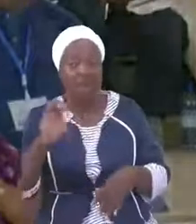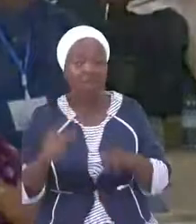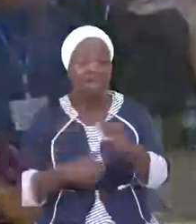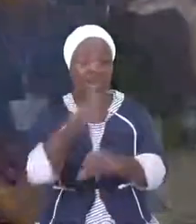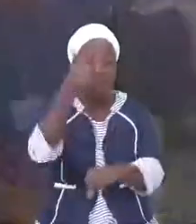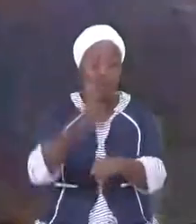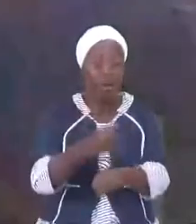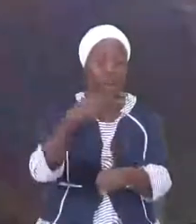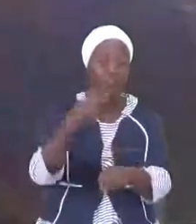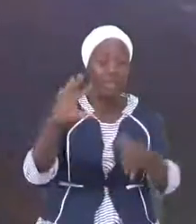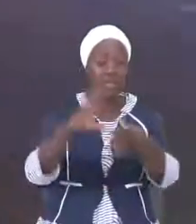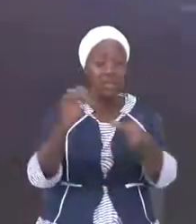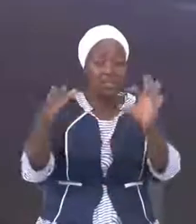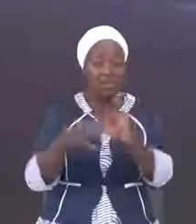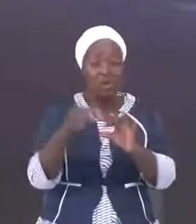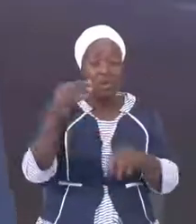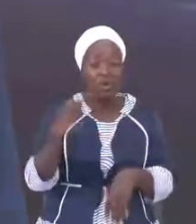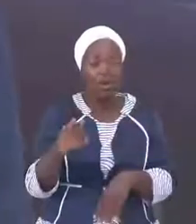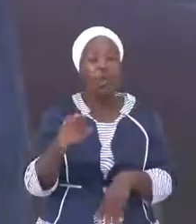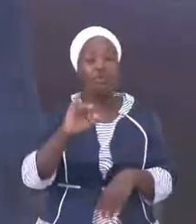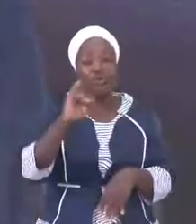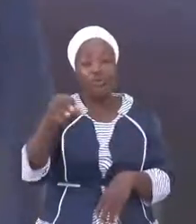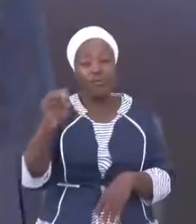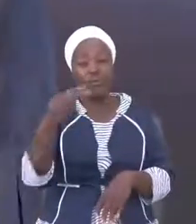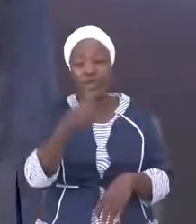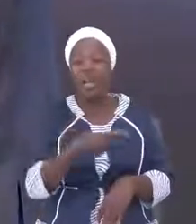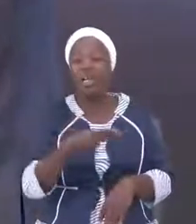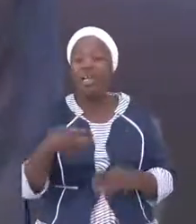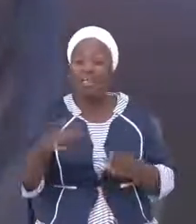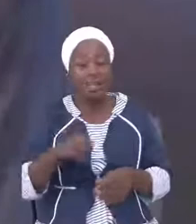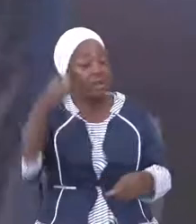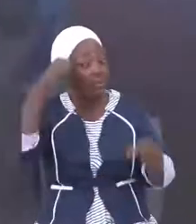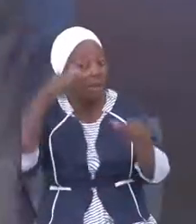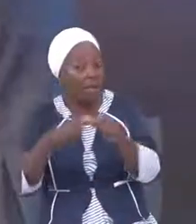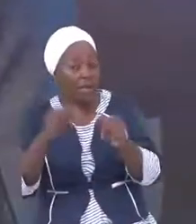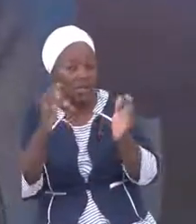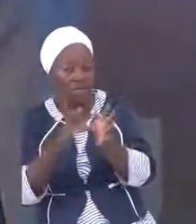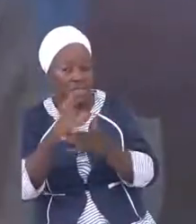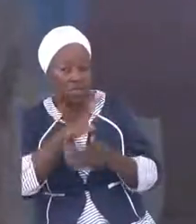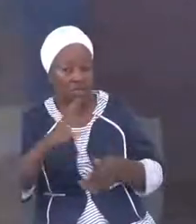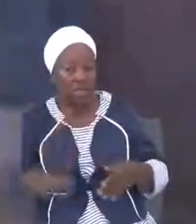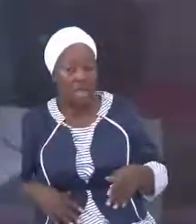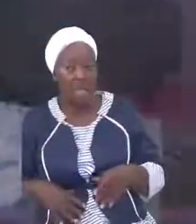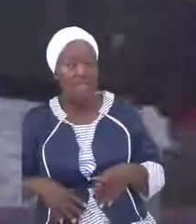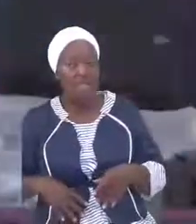a réaffirmé l'histoire de Jonas. Rappelez-vous, Jésus-Christ a révélé